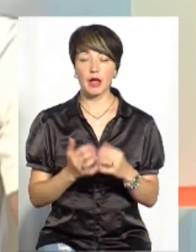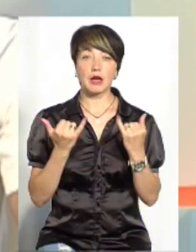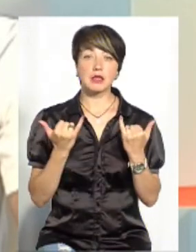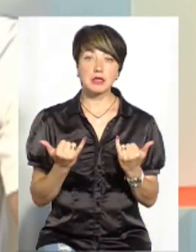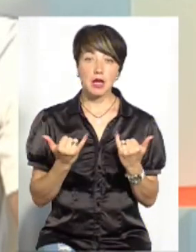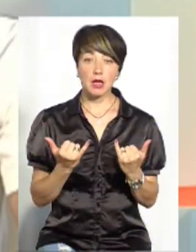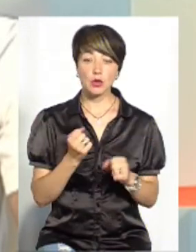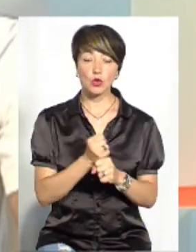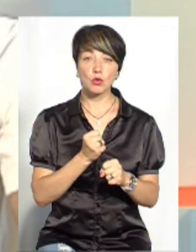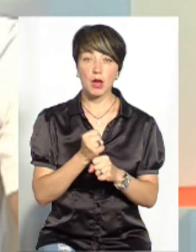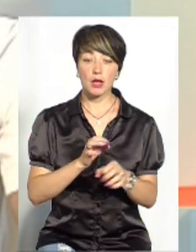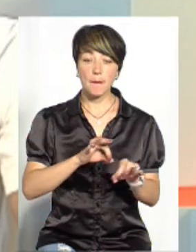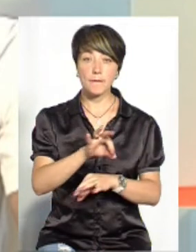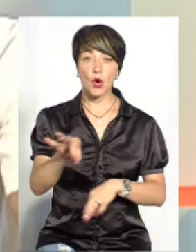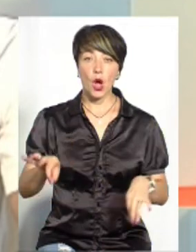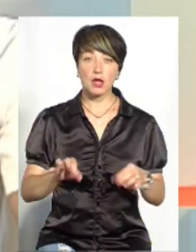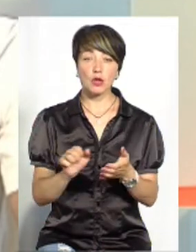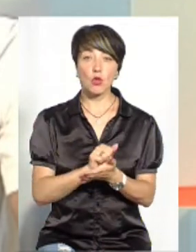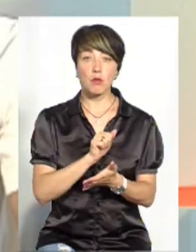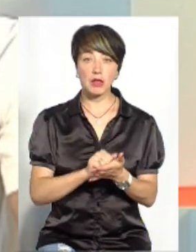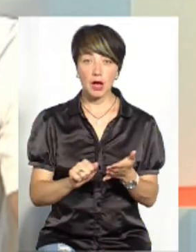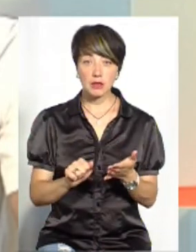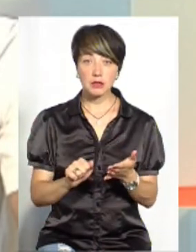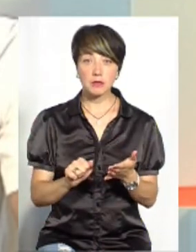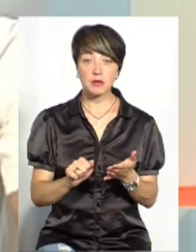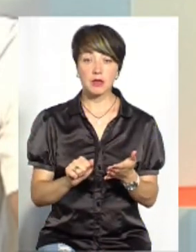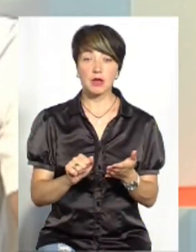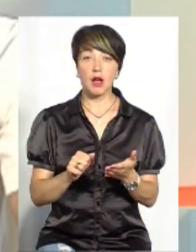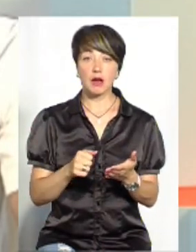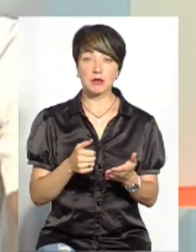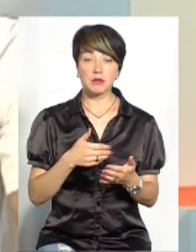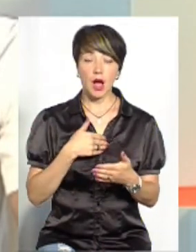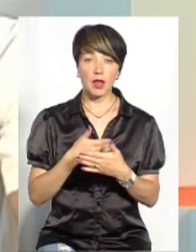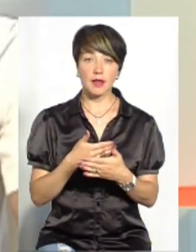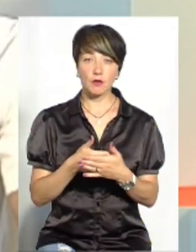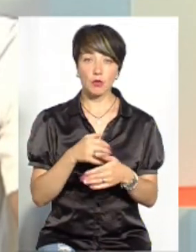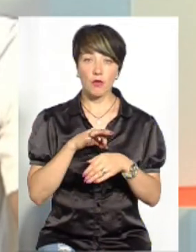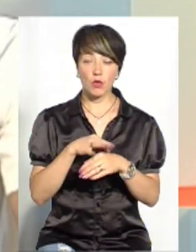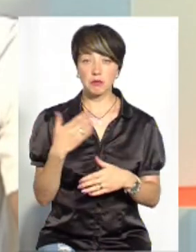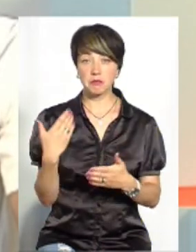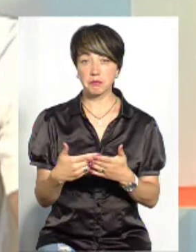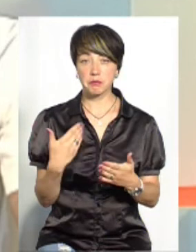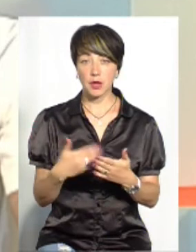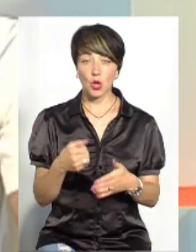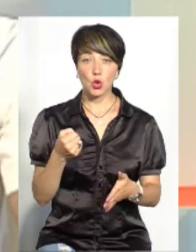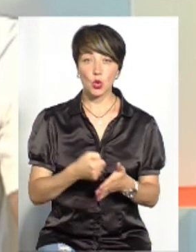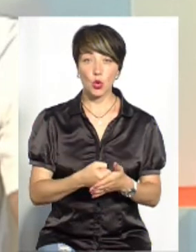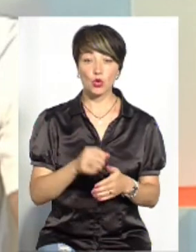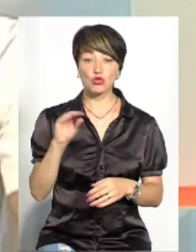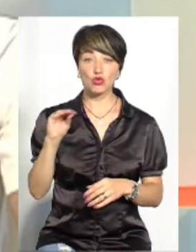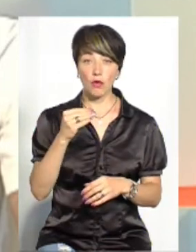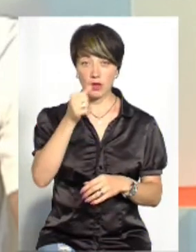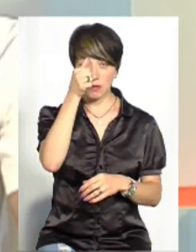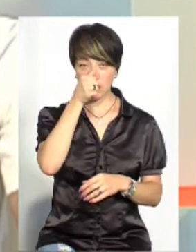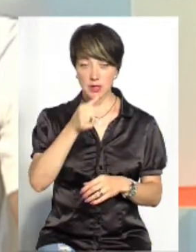Зараз наразі розробляється проектна документація в активній стадії розробки. Я думаю, що десь до